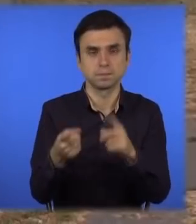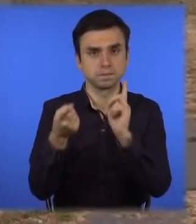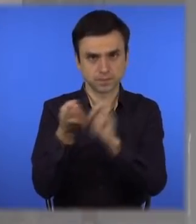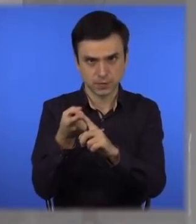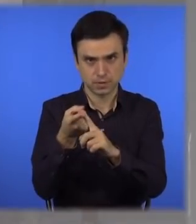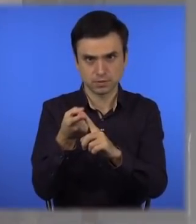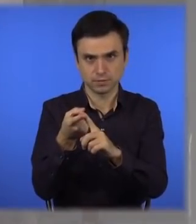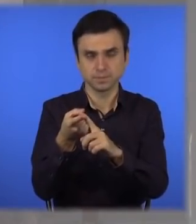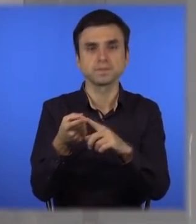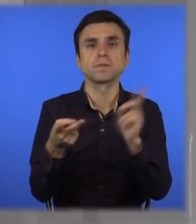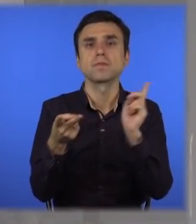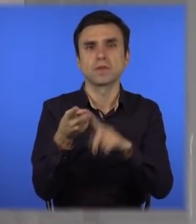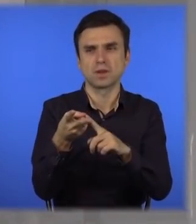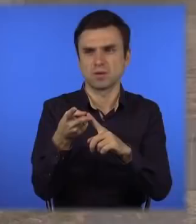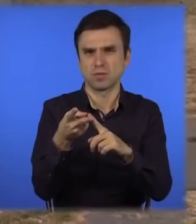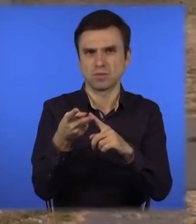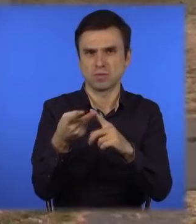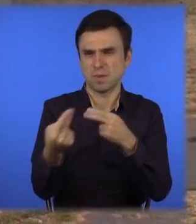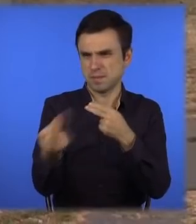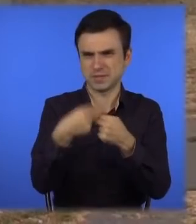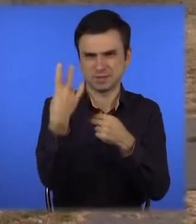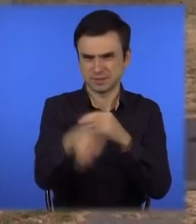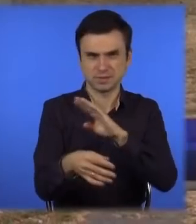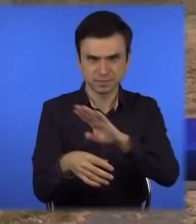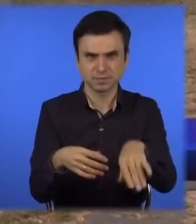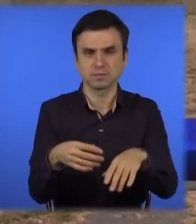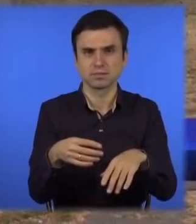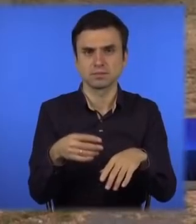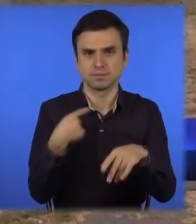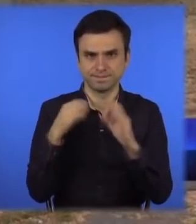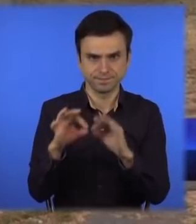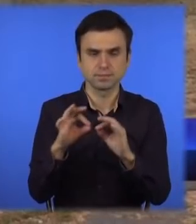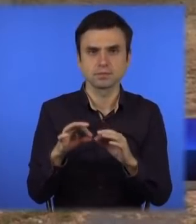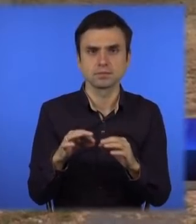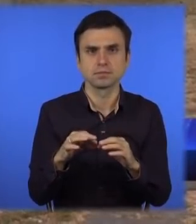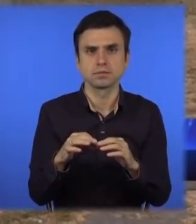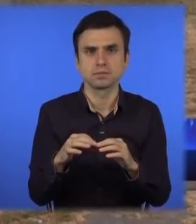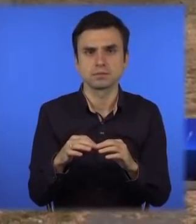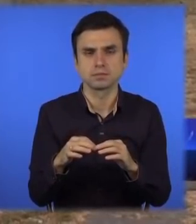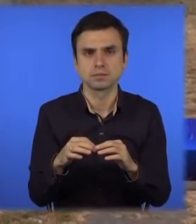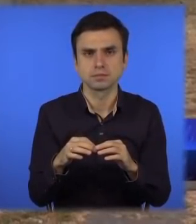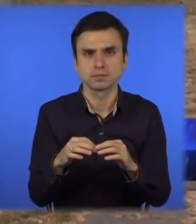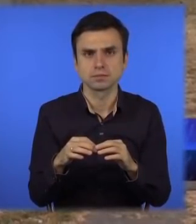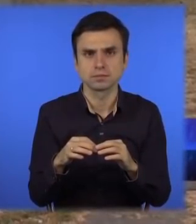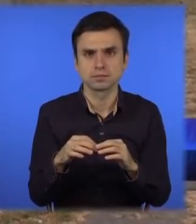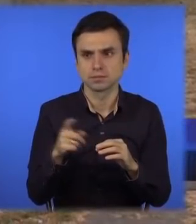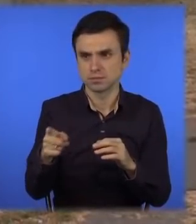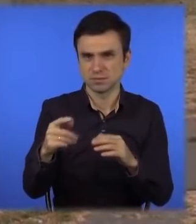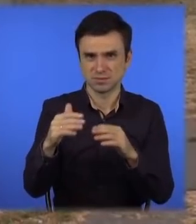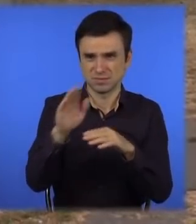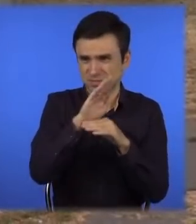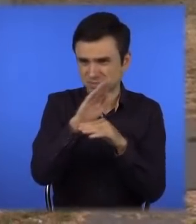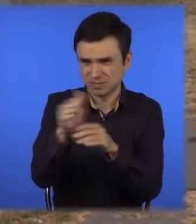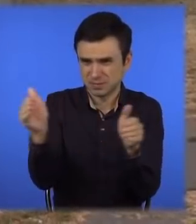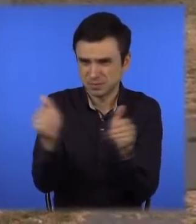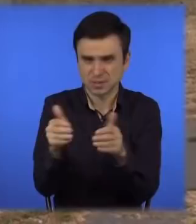Цей об'єкт встановлено тимчасово на період проведення ремонту зупиночного павільйону. Про які ремонтні роботи йдеться в цій об'яві